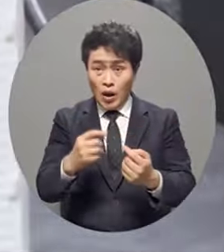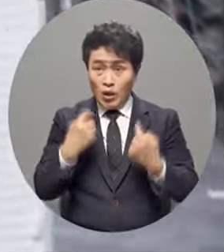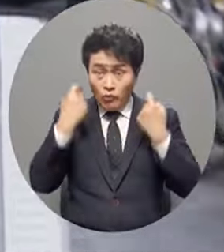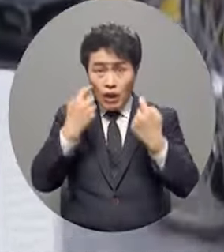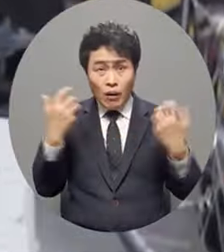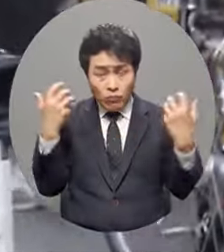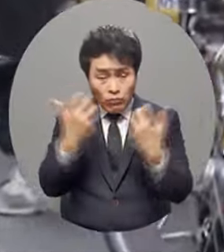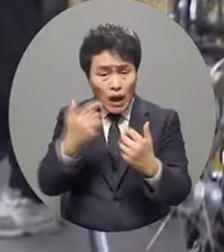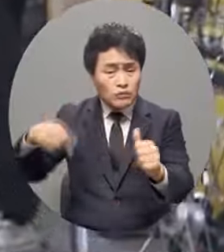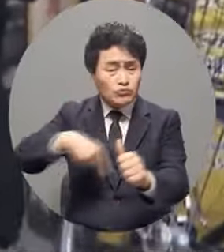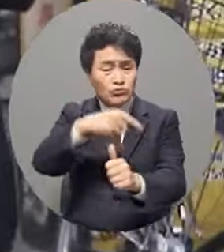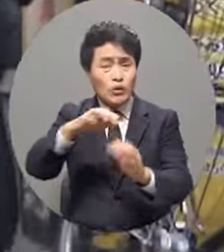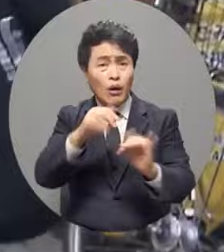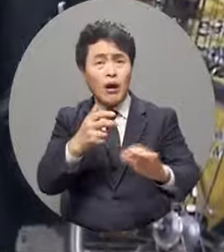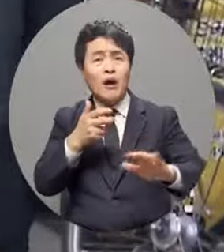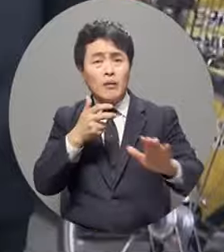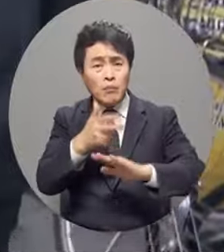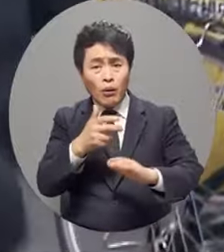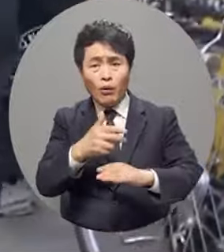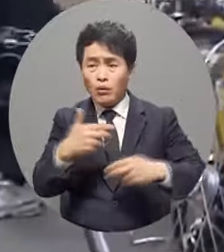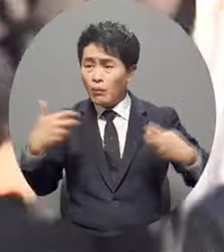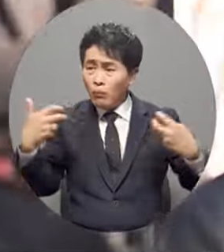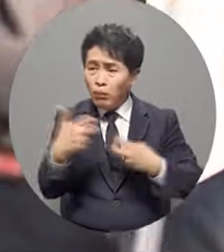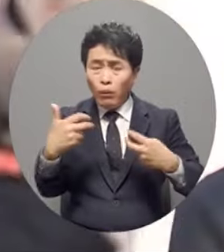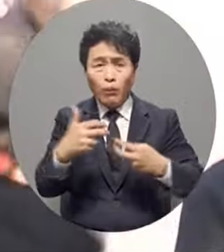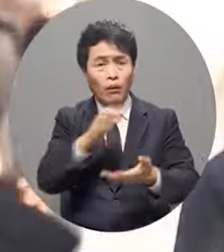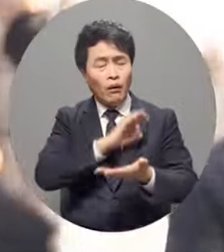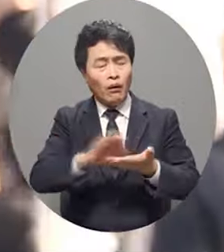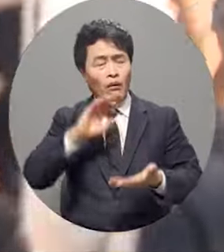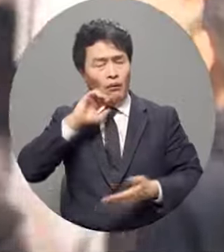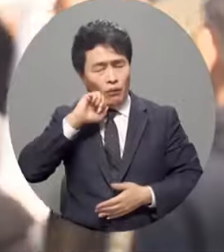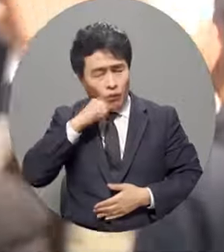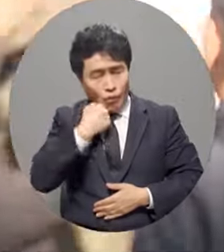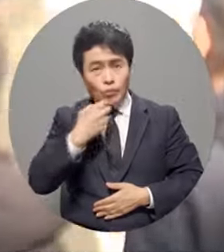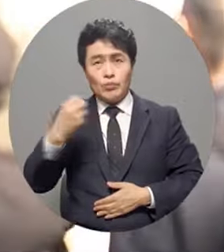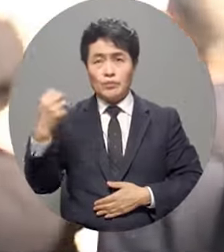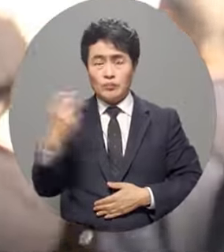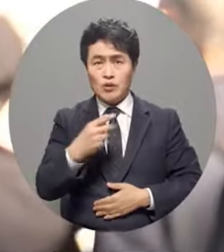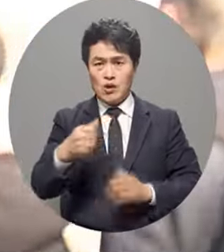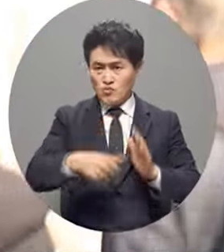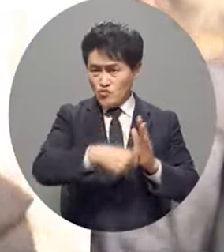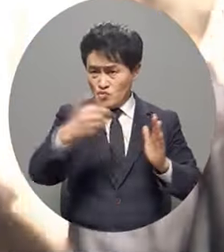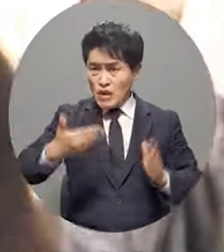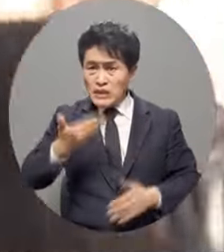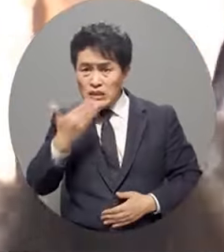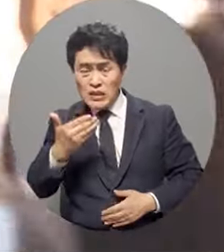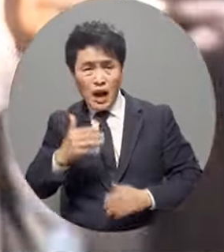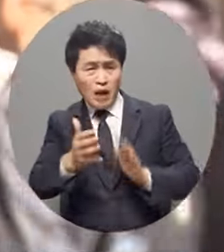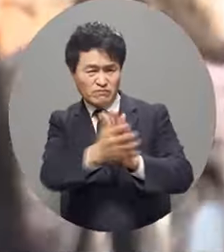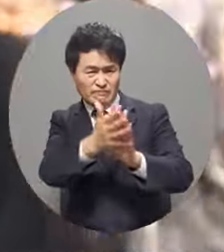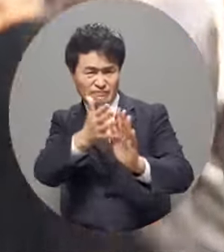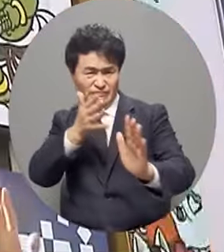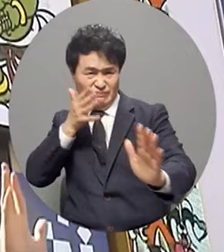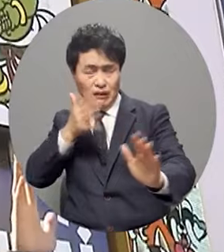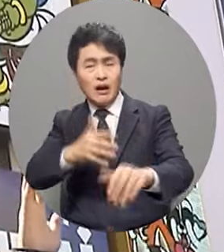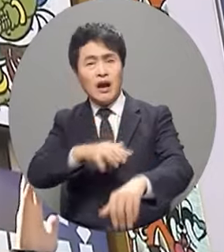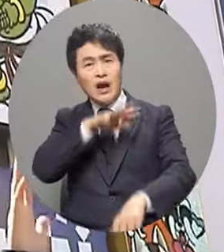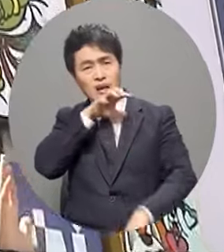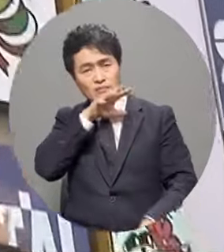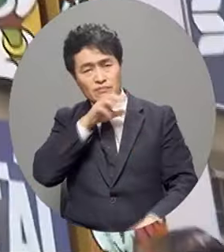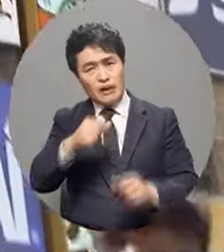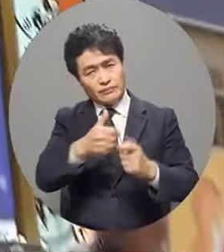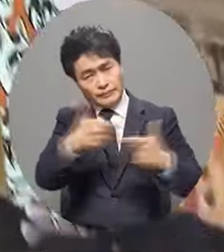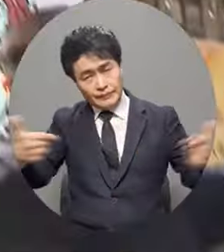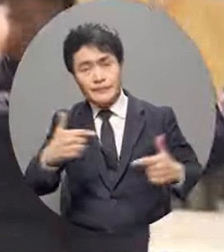지역 주민들이 버스 등 대중교통 이용도 어려워졌고 유명 식당마다 줄을 서야 해 불만이 커지고